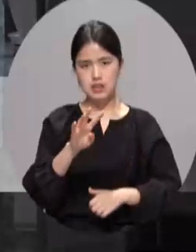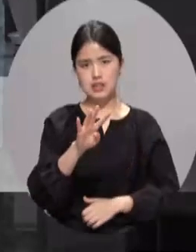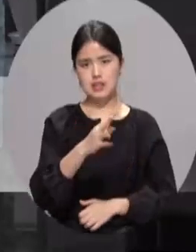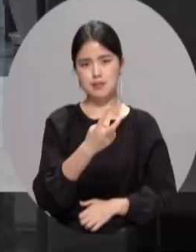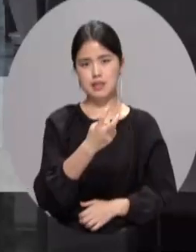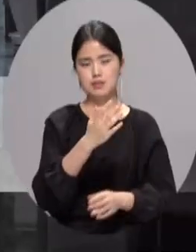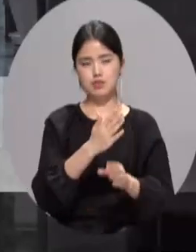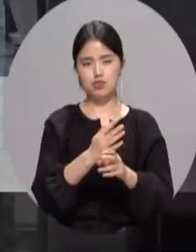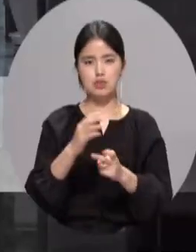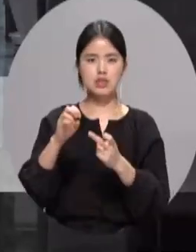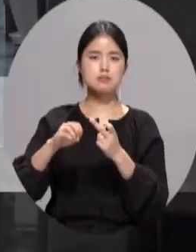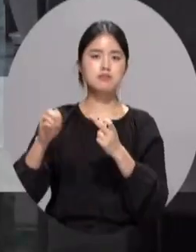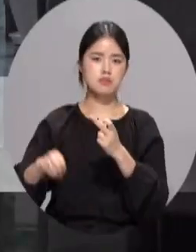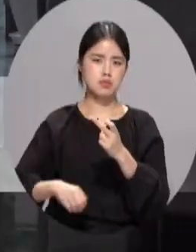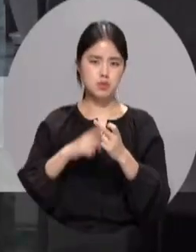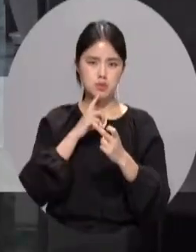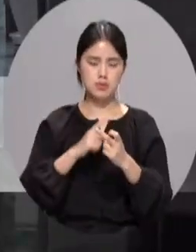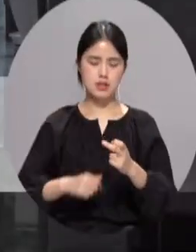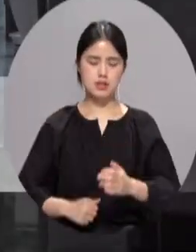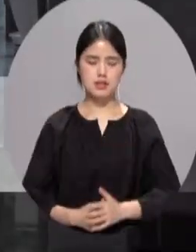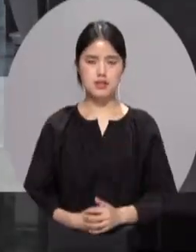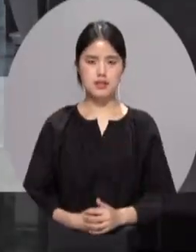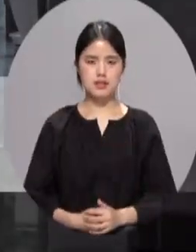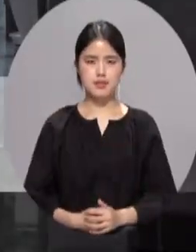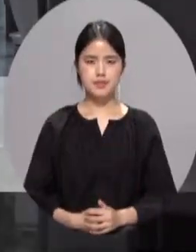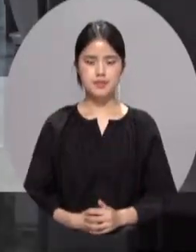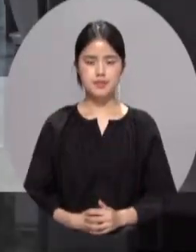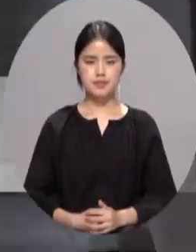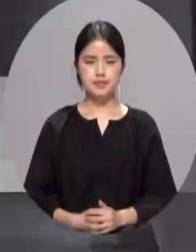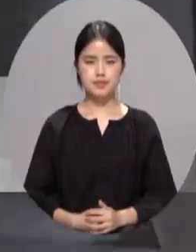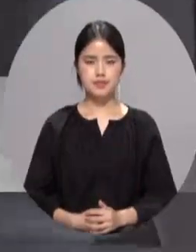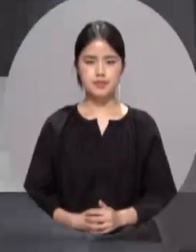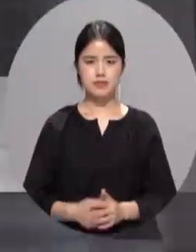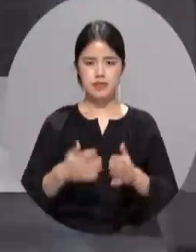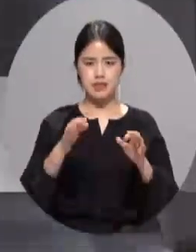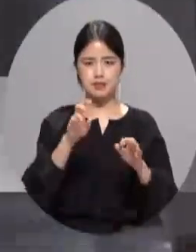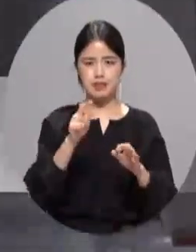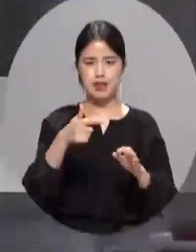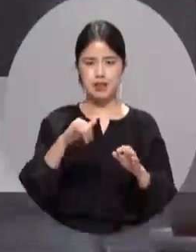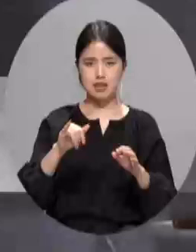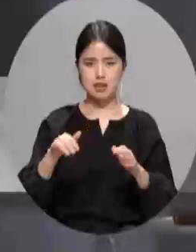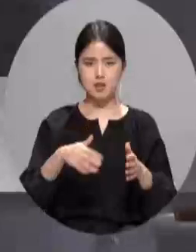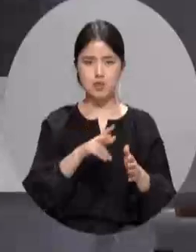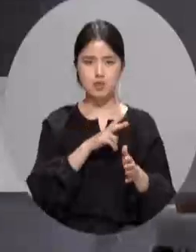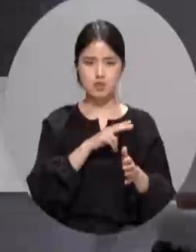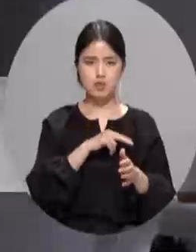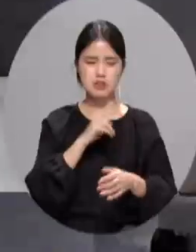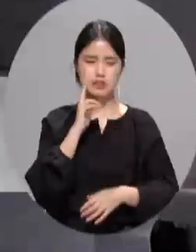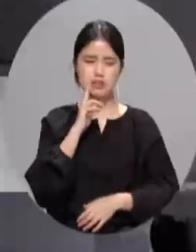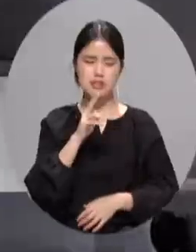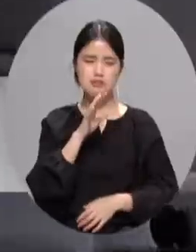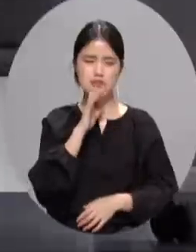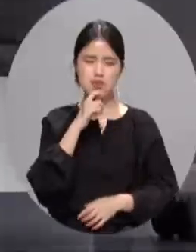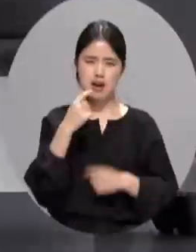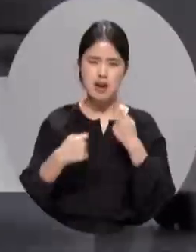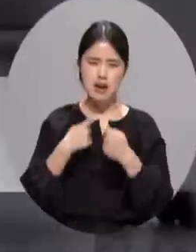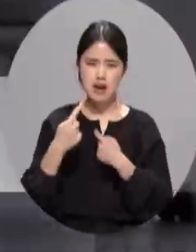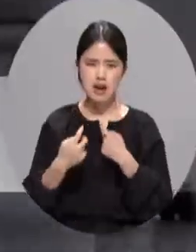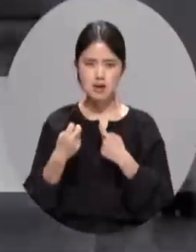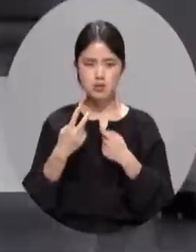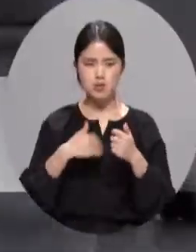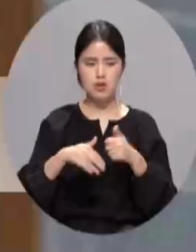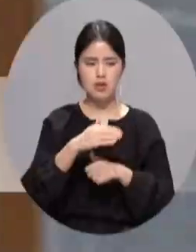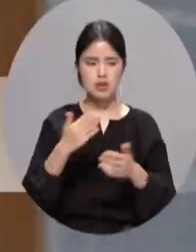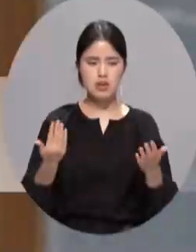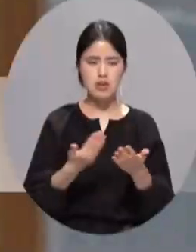명의 12% 해당하는 것으로 나타났습니다 김만기 도의원은 극성 민원인 응대와 취약한 공무수행 환경